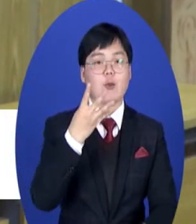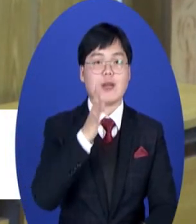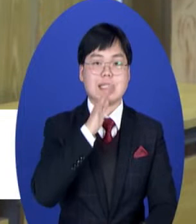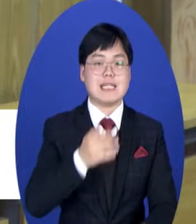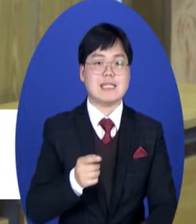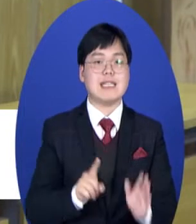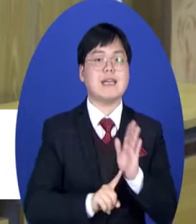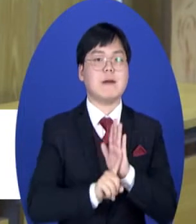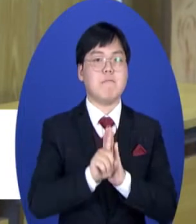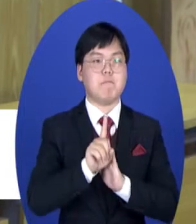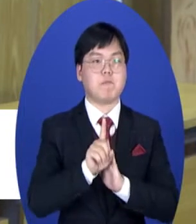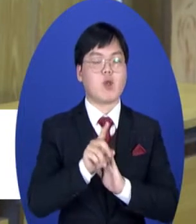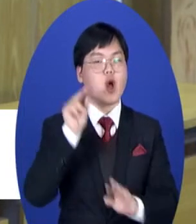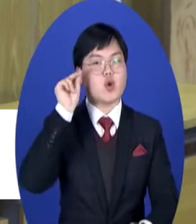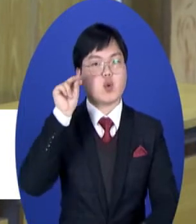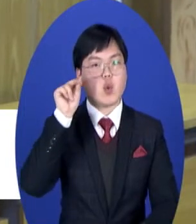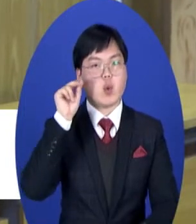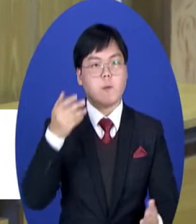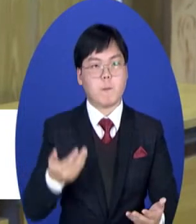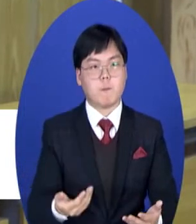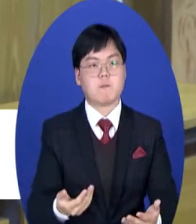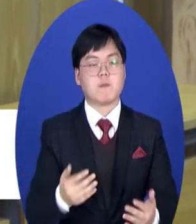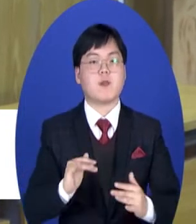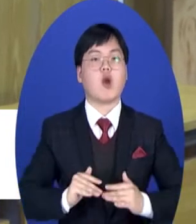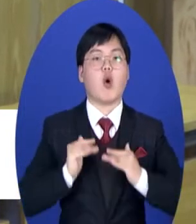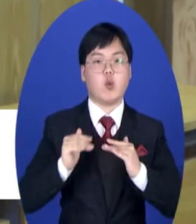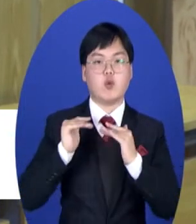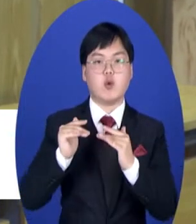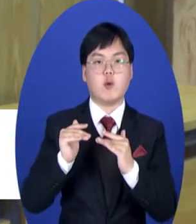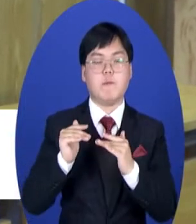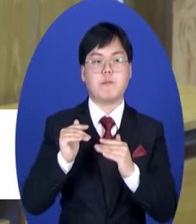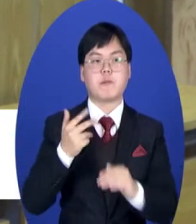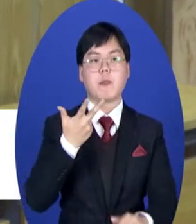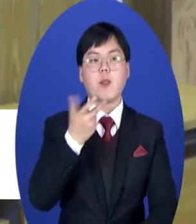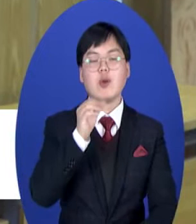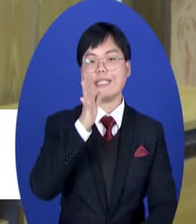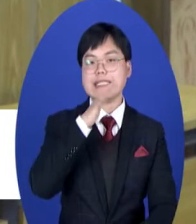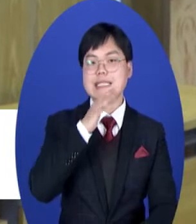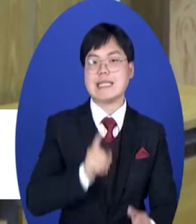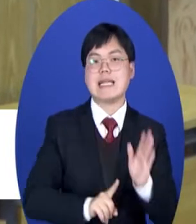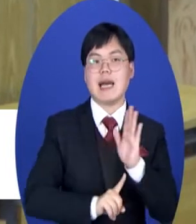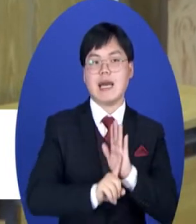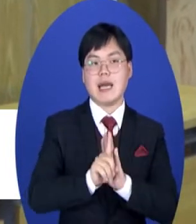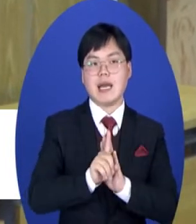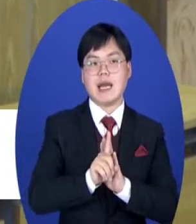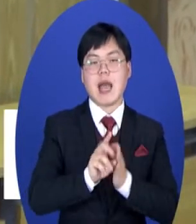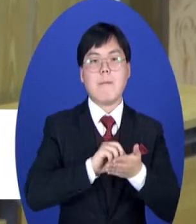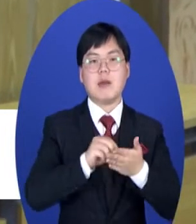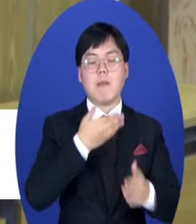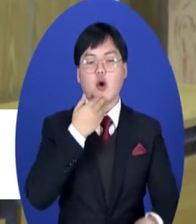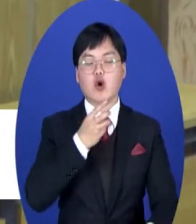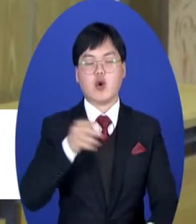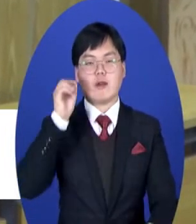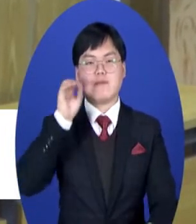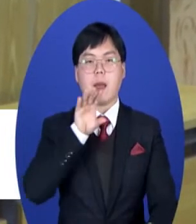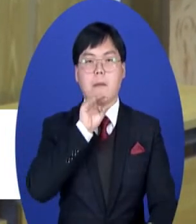эхэлж суралцаж энэ хөгжүүлж за тэгээд ер нь 30 наснаас эхлээд бичилгүйгээр шууд бэлэн